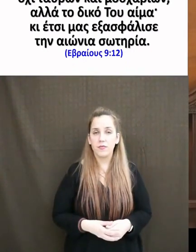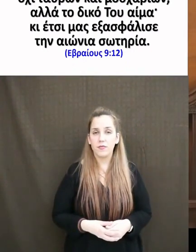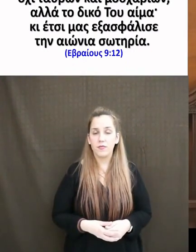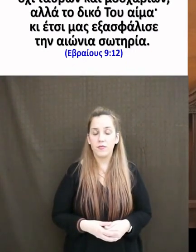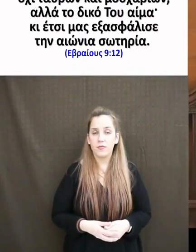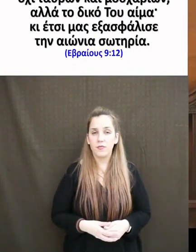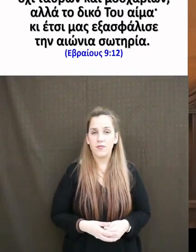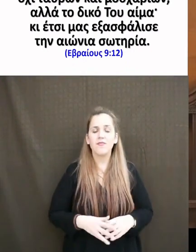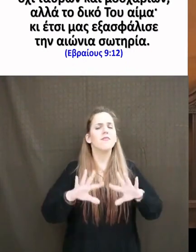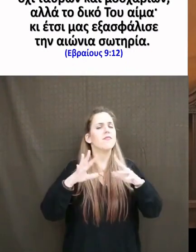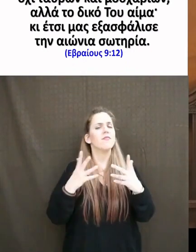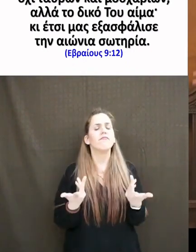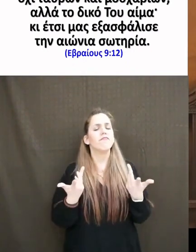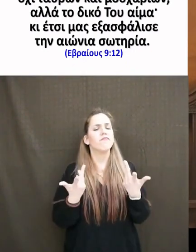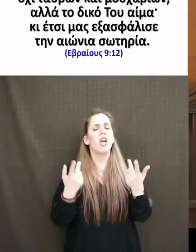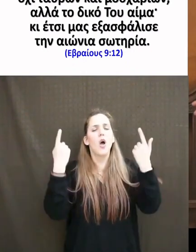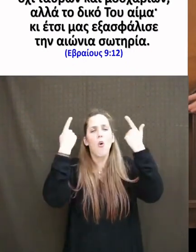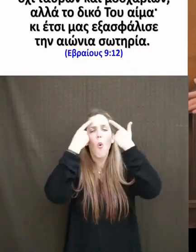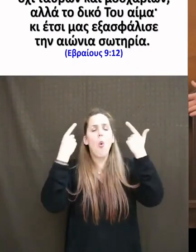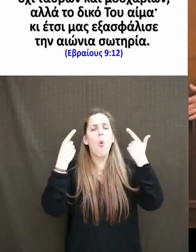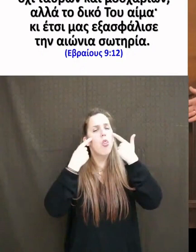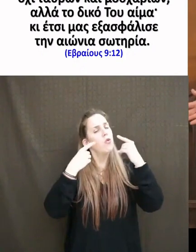Γιατί δέχεται κάποιον ο Θεός?